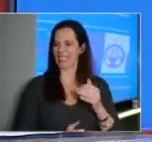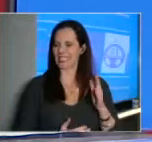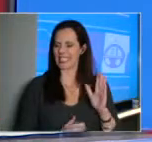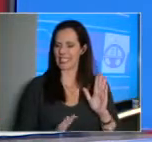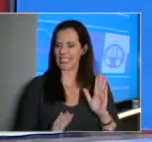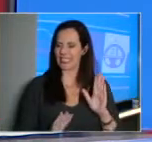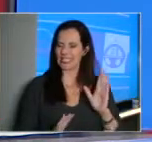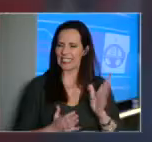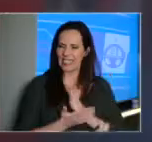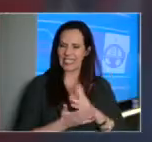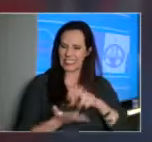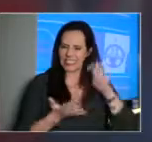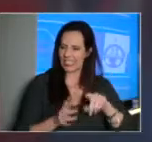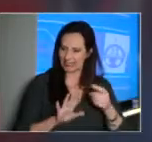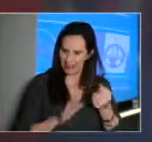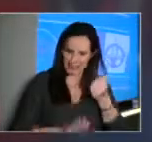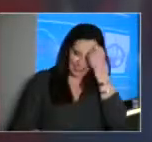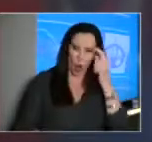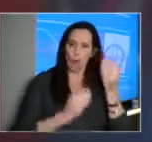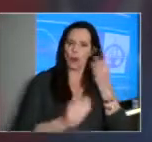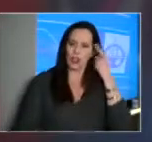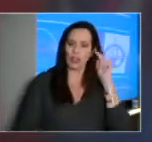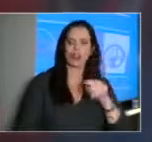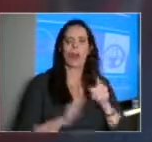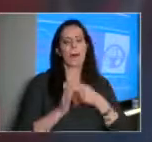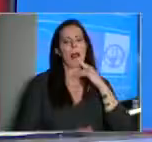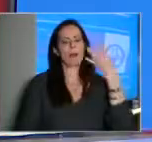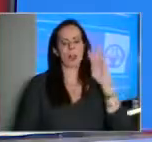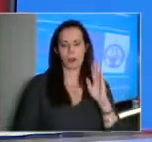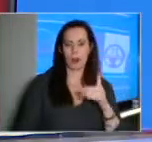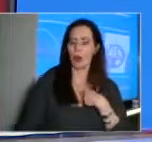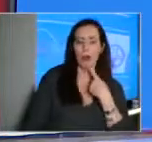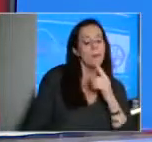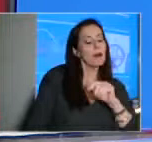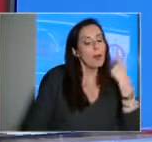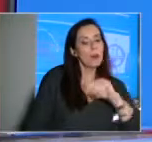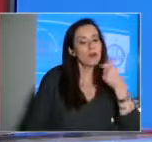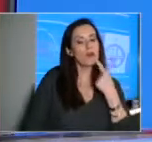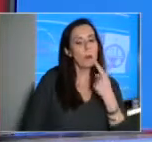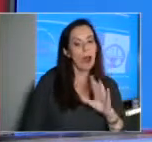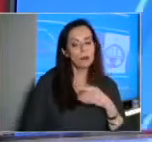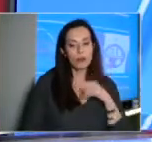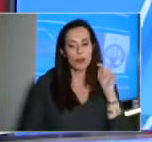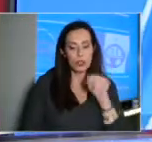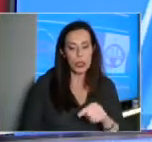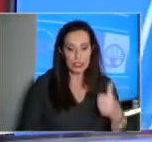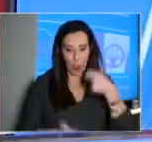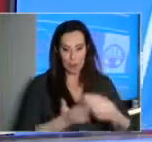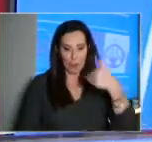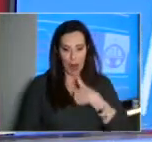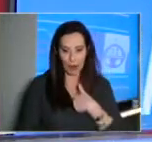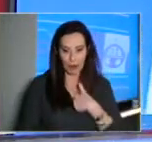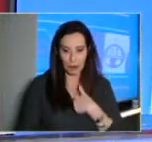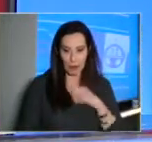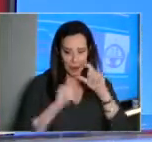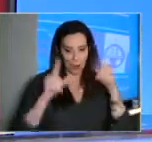אולי להיפרד מהכנסת, או שמראש ידעתי שאני בא לקדנציה אחת, כמו שאמרת? אני הודעתי ביום הראשון שמשה הגיע אליי הביתה,